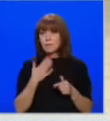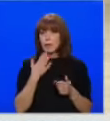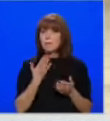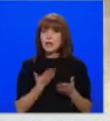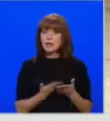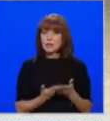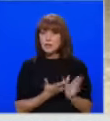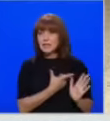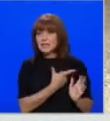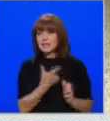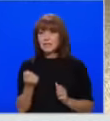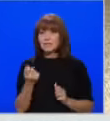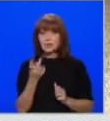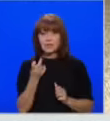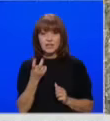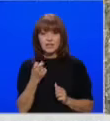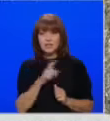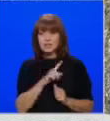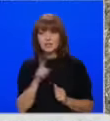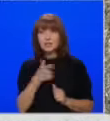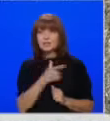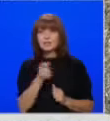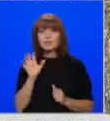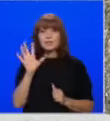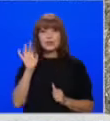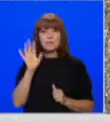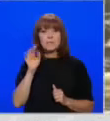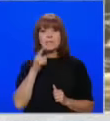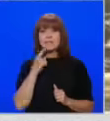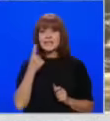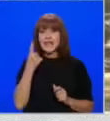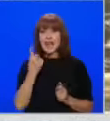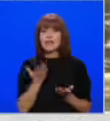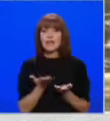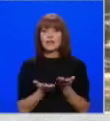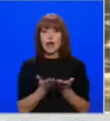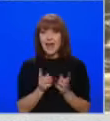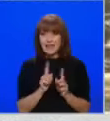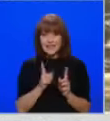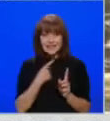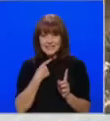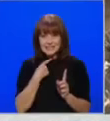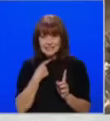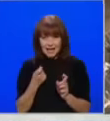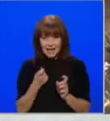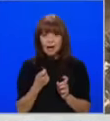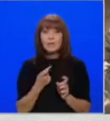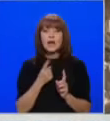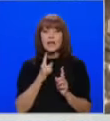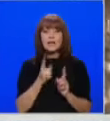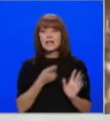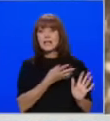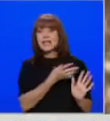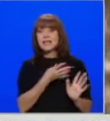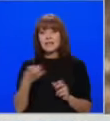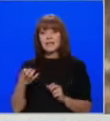от 720 до 750 лева на тон, зависимост от качеството. А за да не са на загуба, изкупната цена на слънчогледа трябва да е от